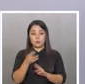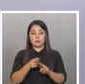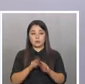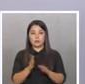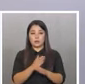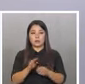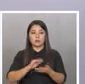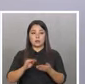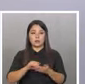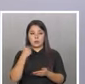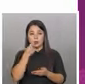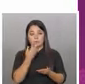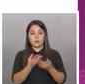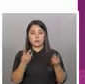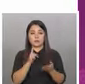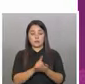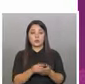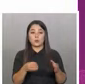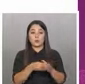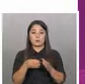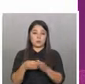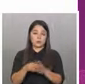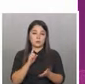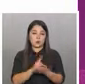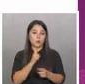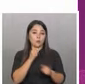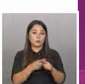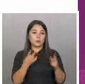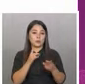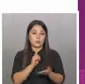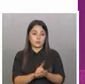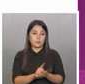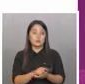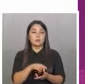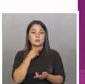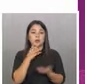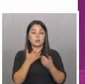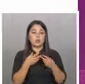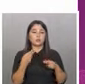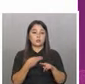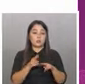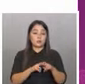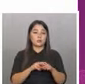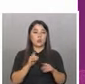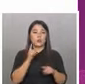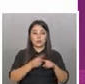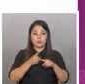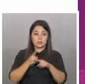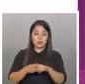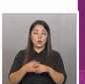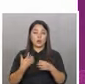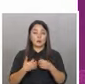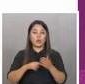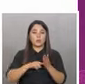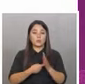түрінде жазып аламыз. Себебі біз қазір қосылғыштарды топтастырамыз. Ал енді сол топтастырылған қосылғыштардың ортақ